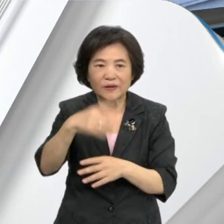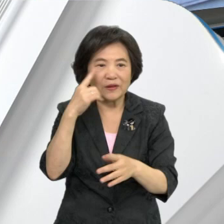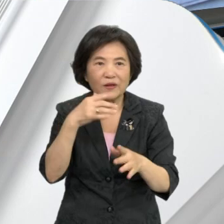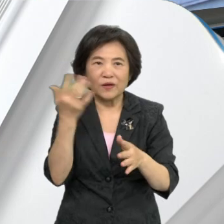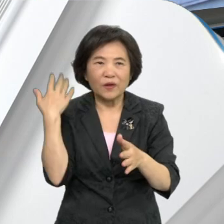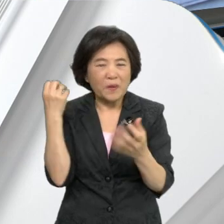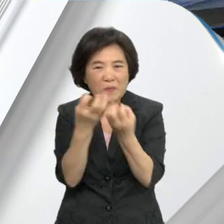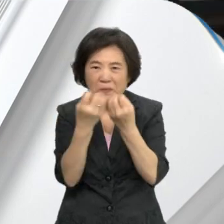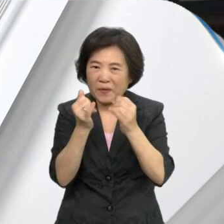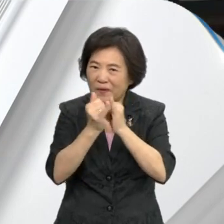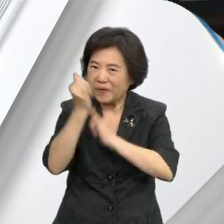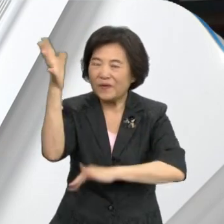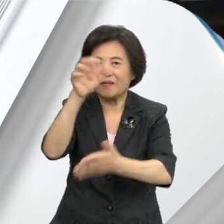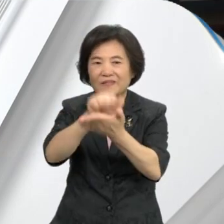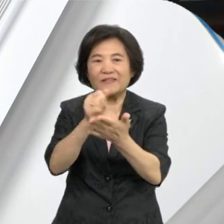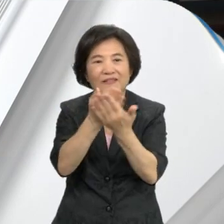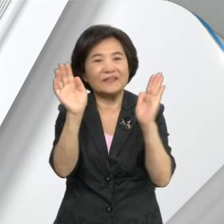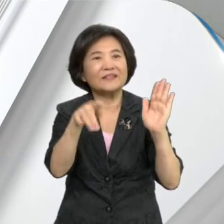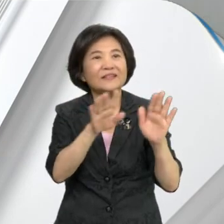古。